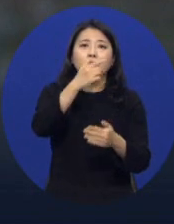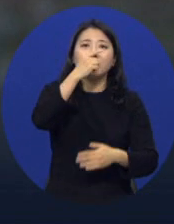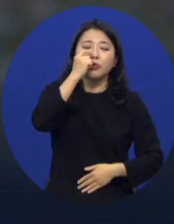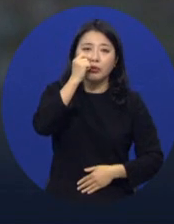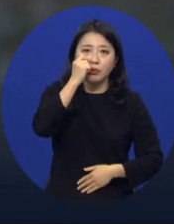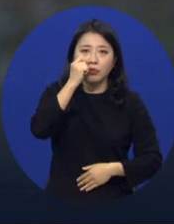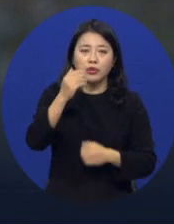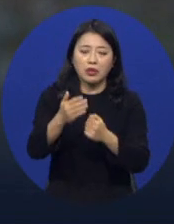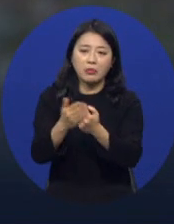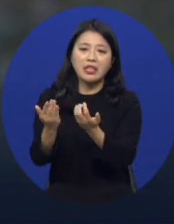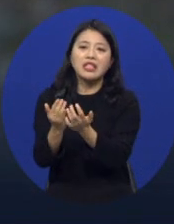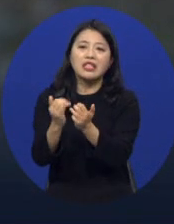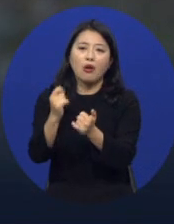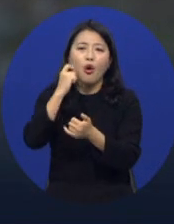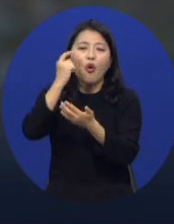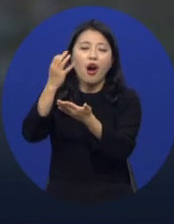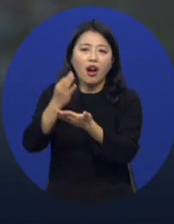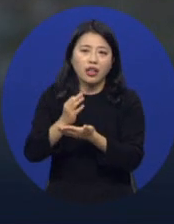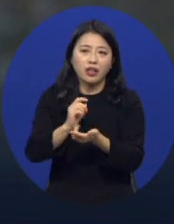해당